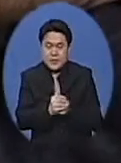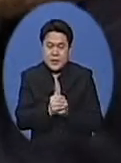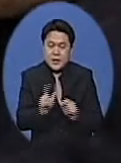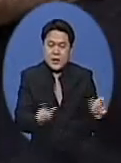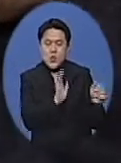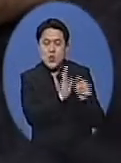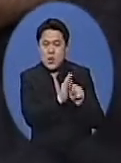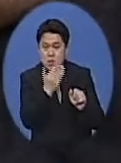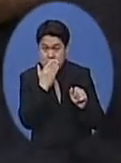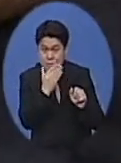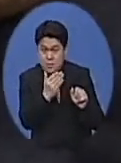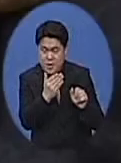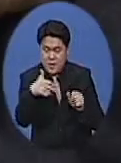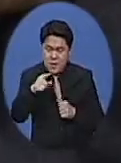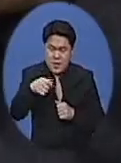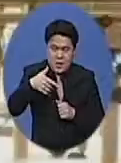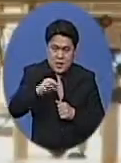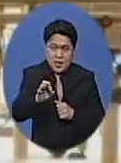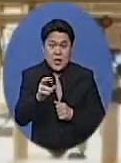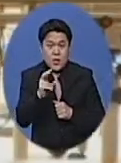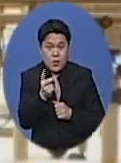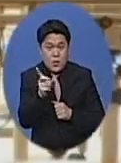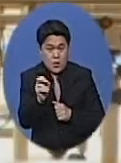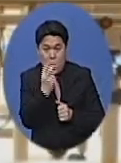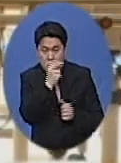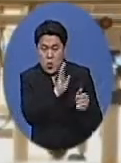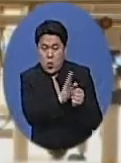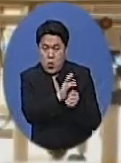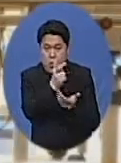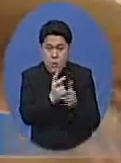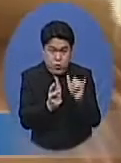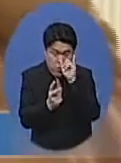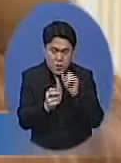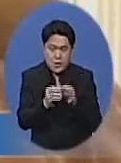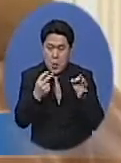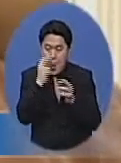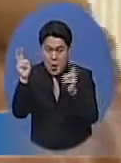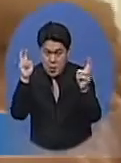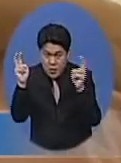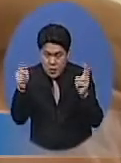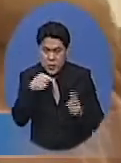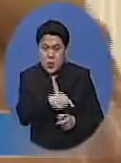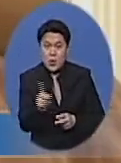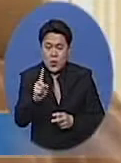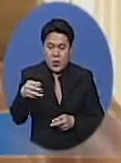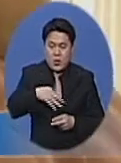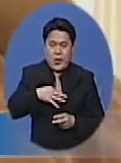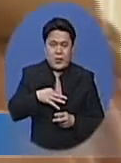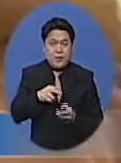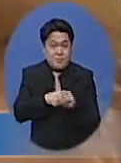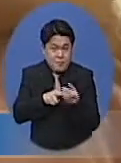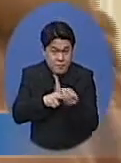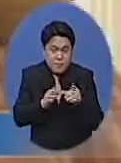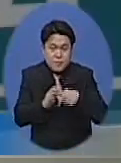일상생활에 도움을 주는 노인장기요양인 제도가 있습니다. 그동안 보험사들은 노인장기요양연금 상품을